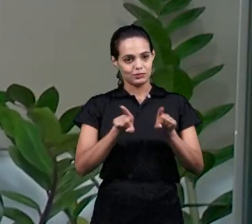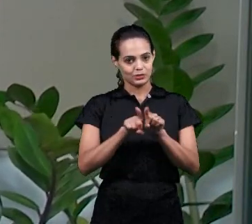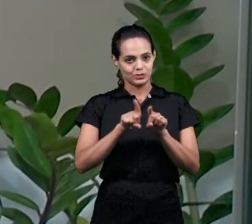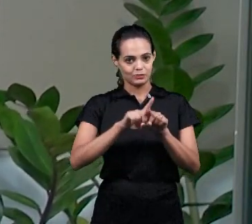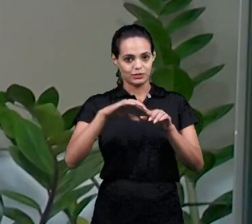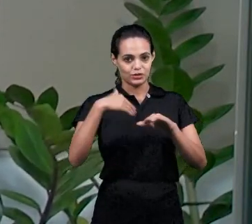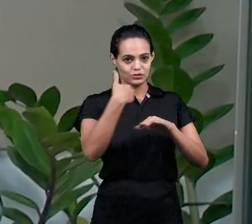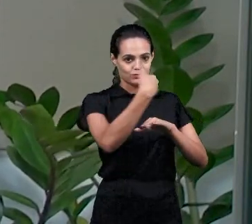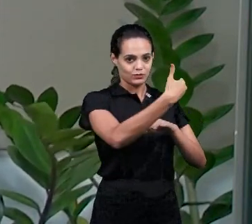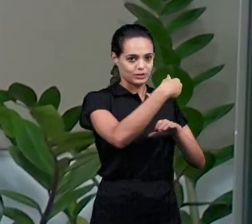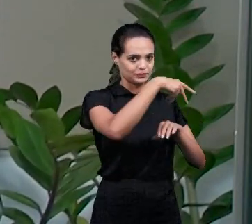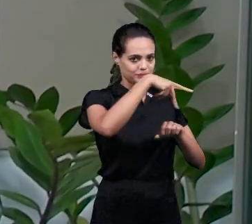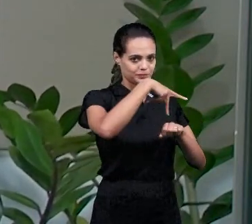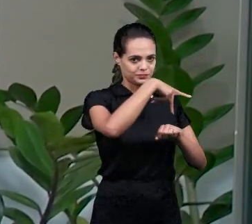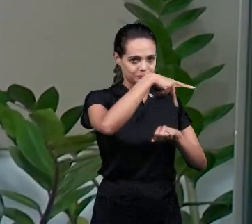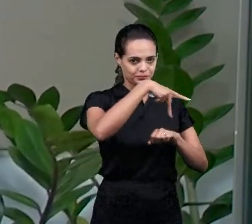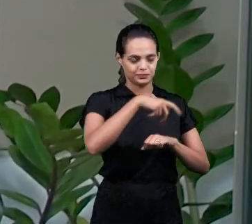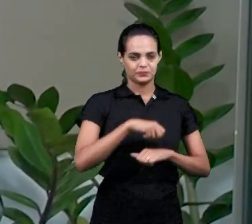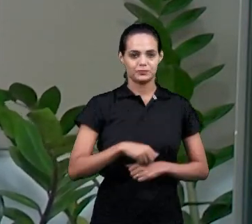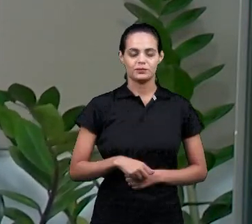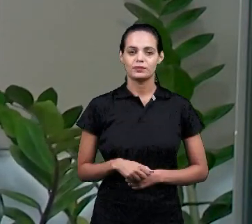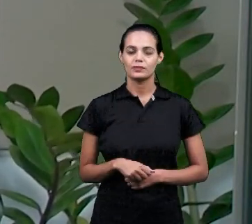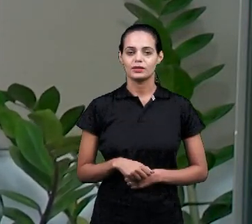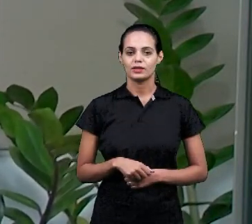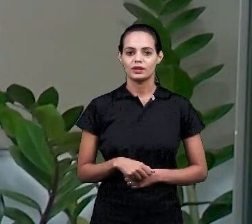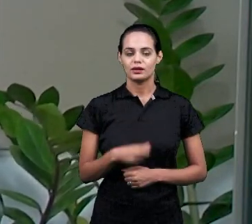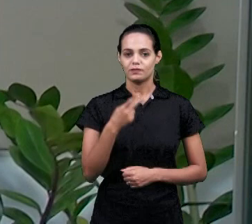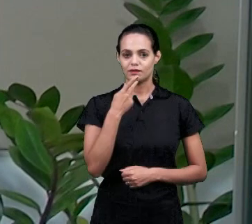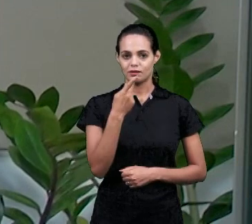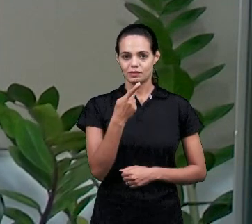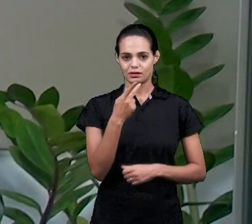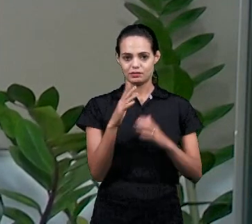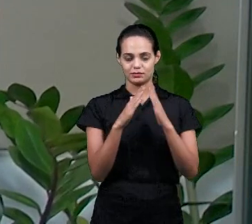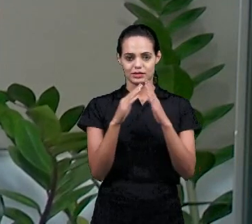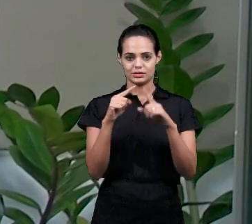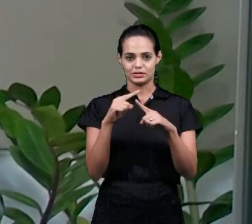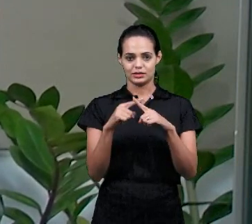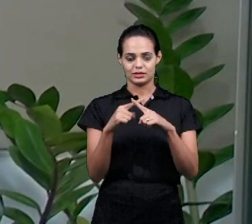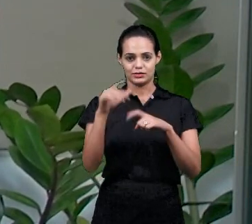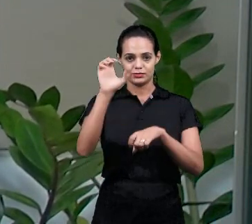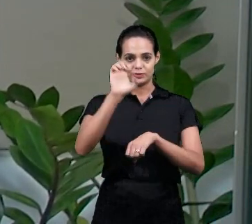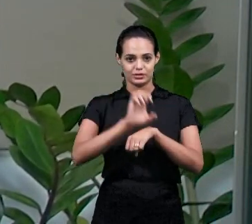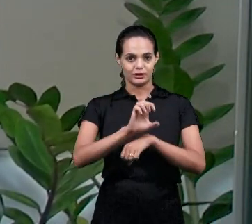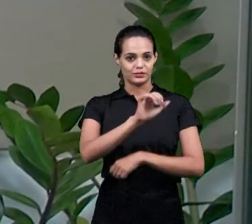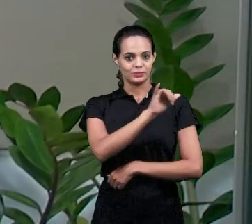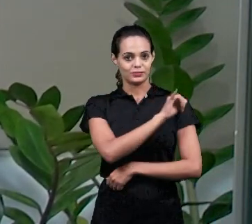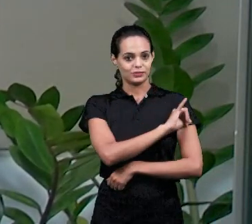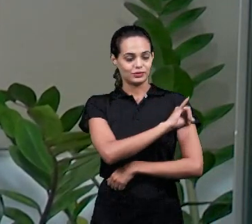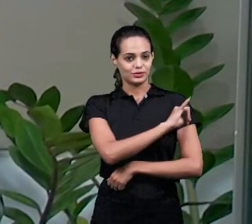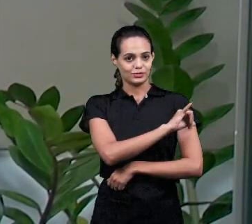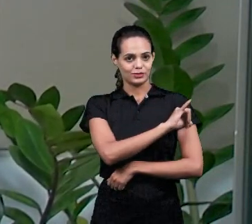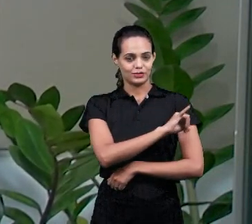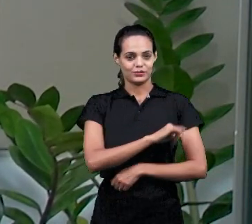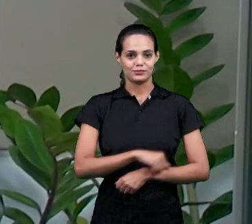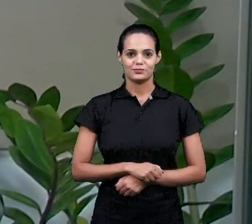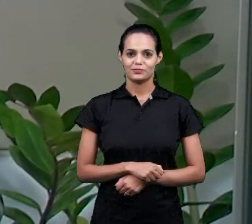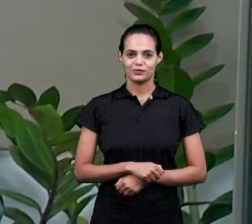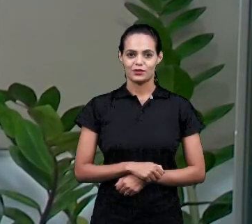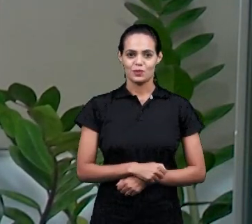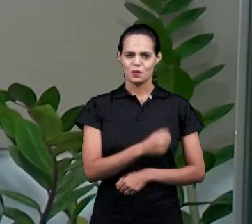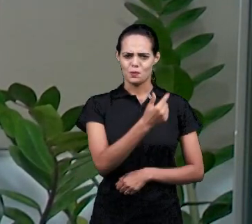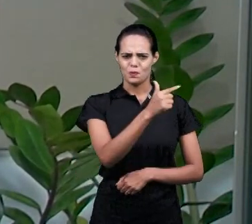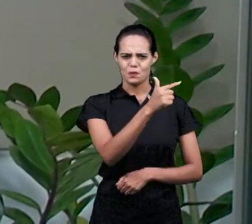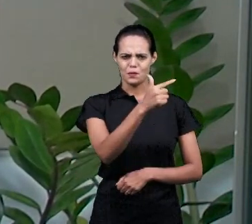noter ici les églises de l'État de Rio de Janeiro. Personne n'arrive